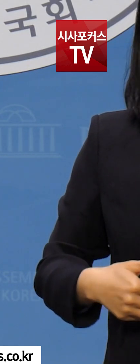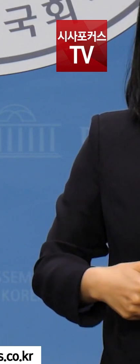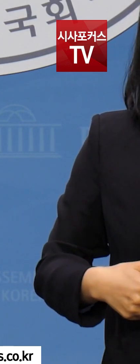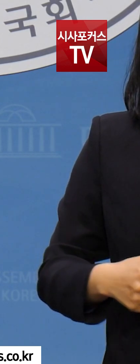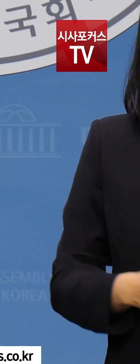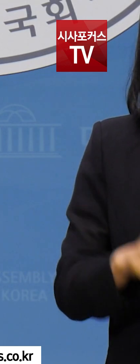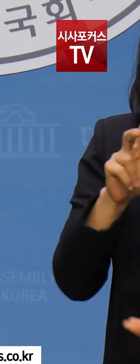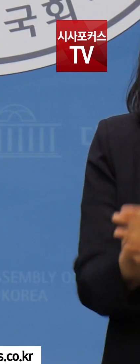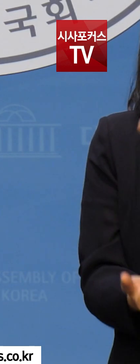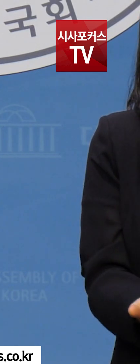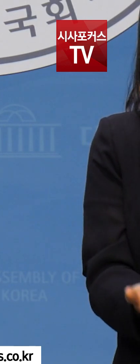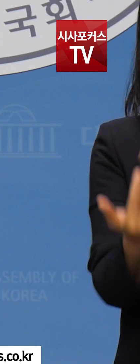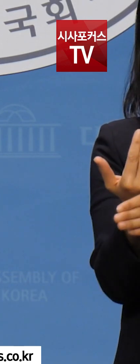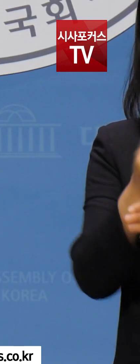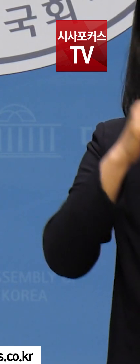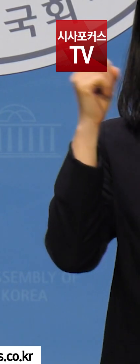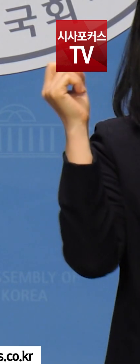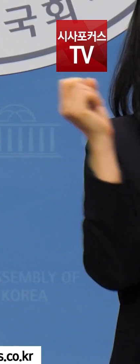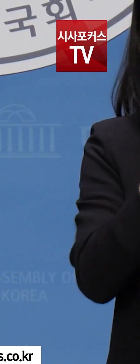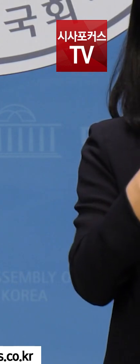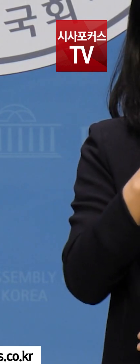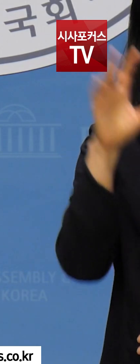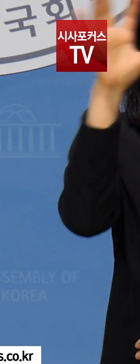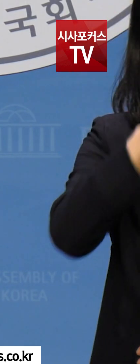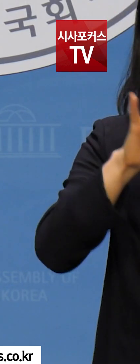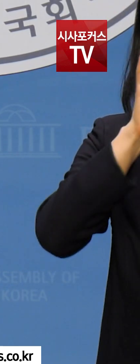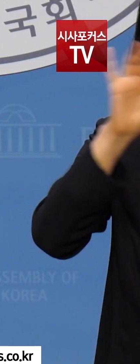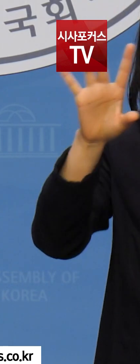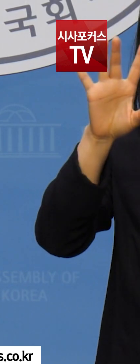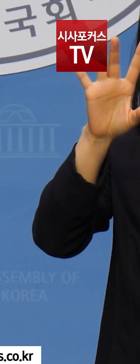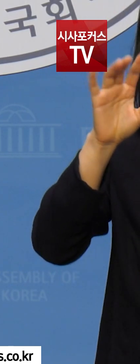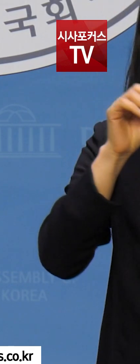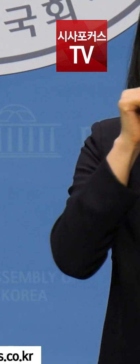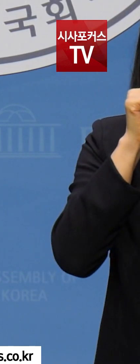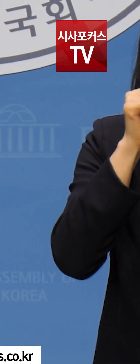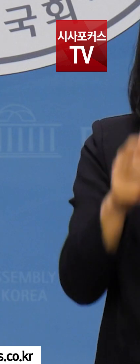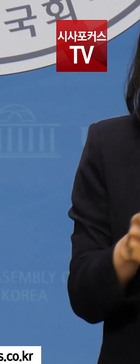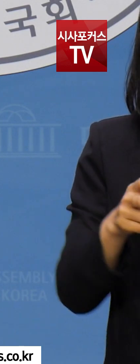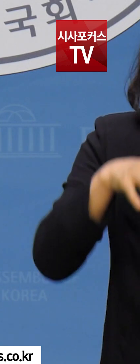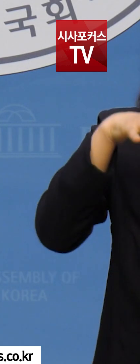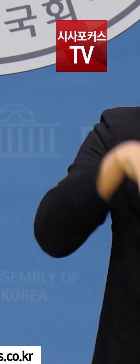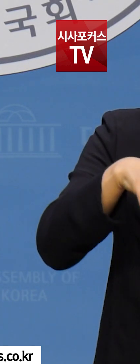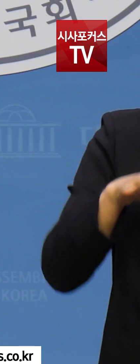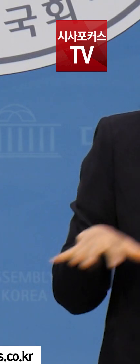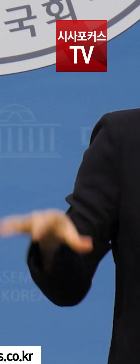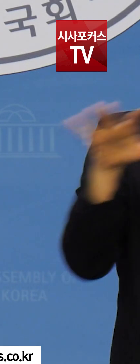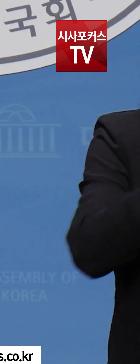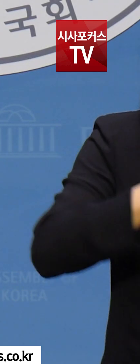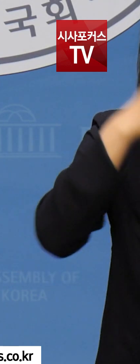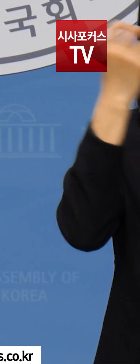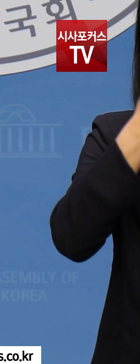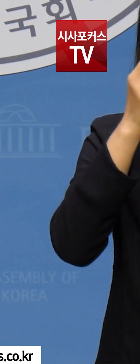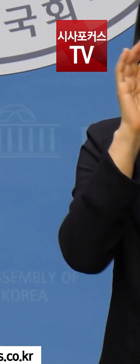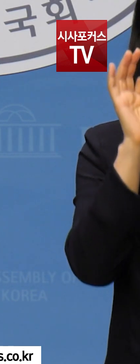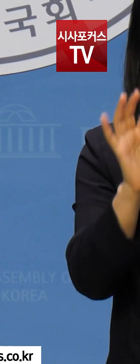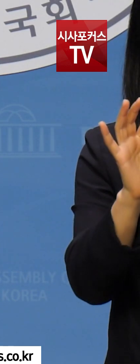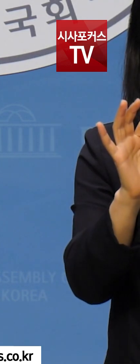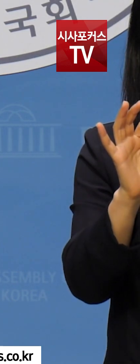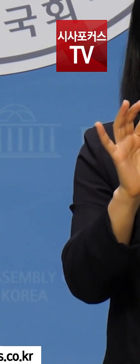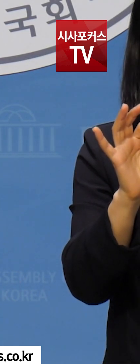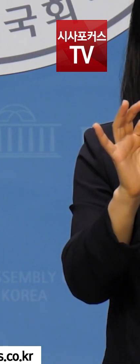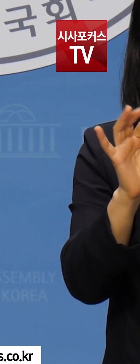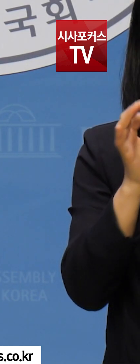같은 대형 참사가 다시는 재발하지 않도록 전지공장 시설에 대한 전면적인 점검 및 제도